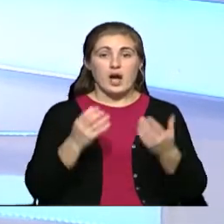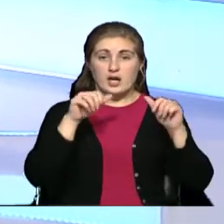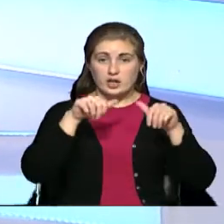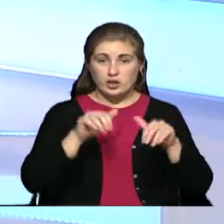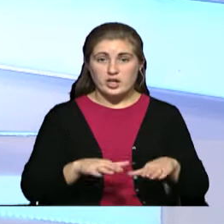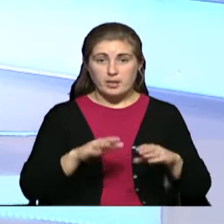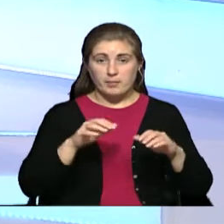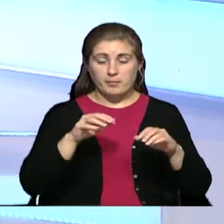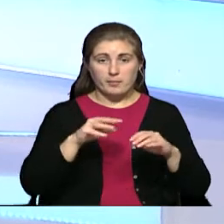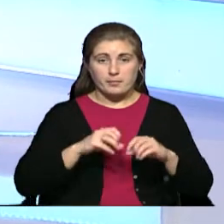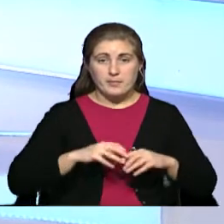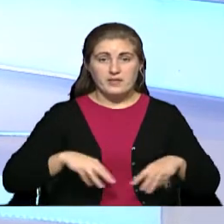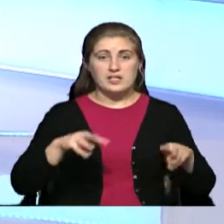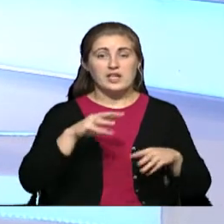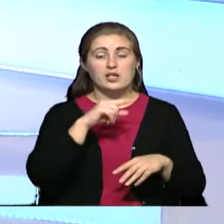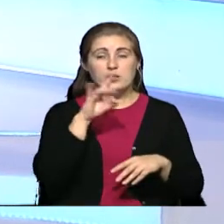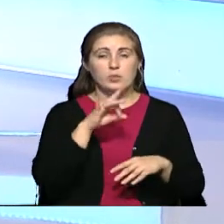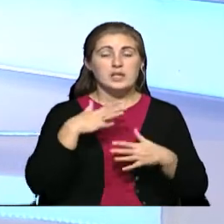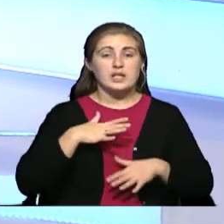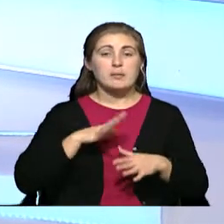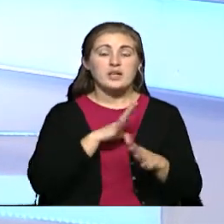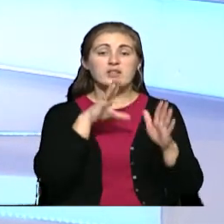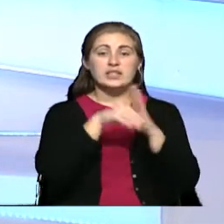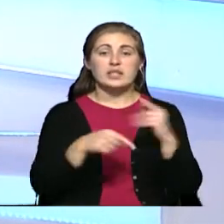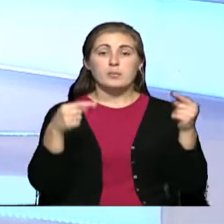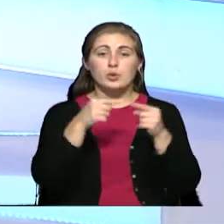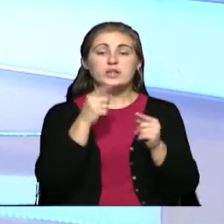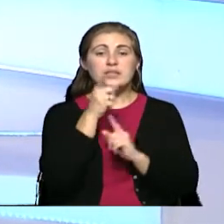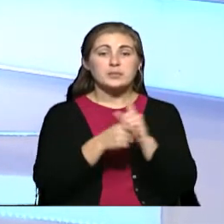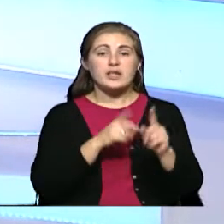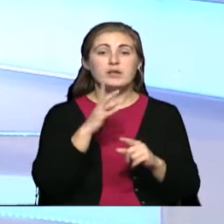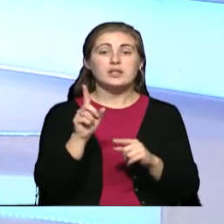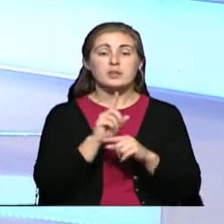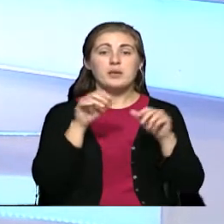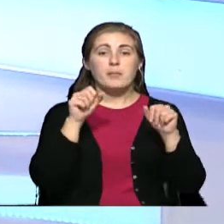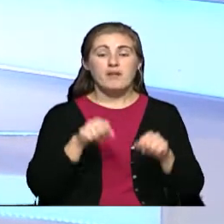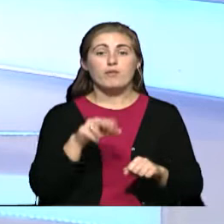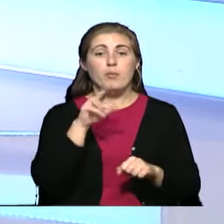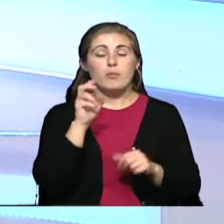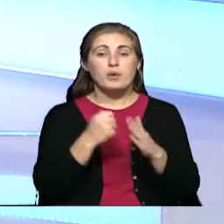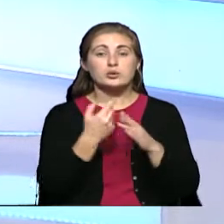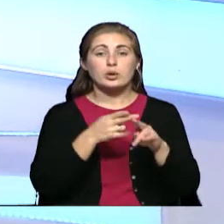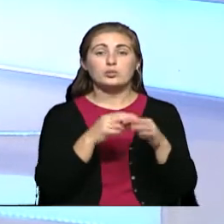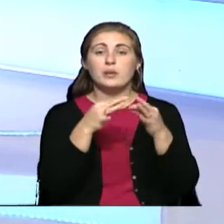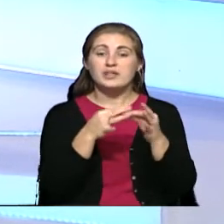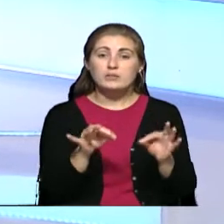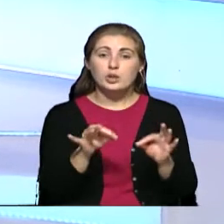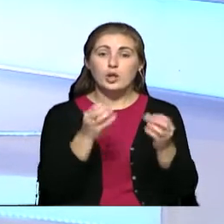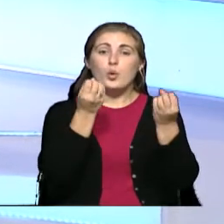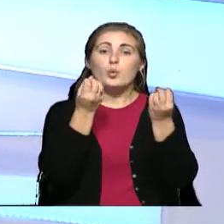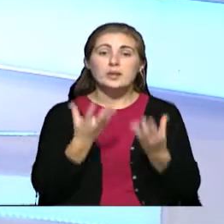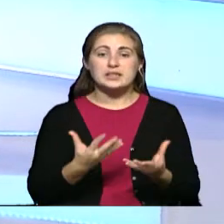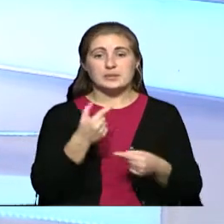решениям правительства Республики Крым, были внесены определенные изменения в нормативно-правовую базу, которая позволила